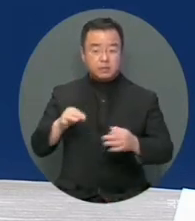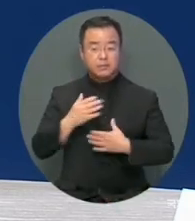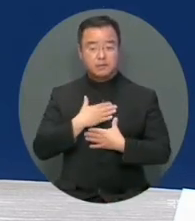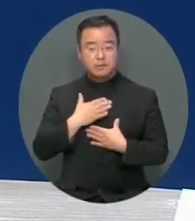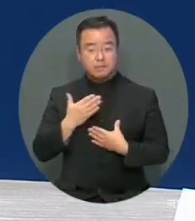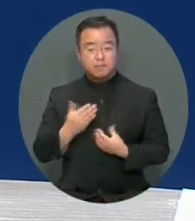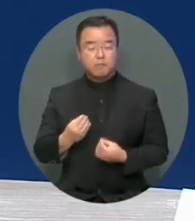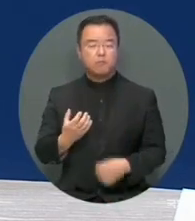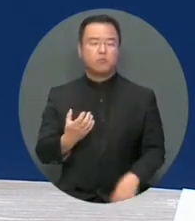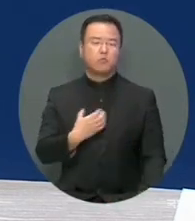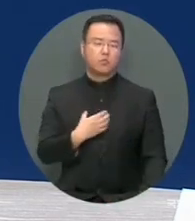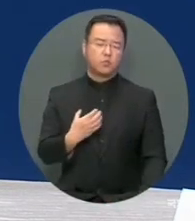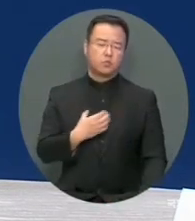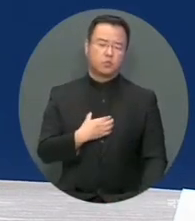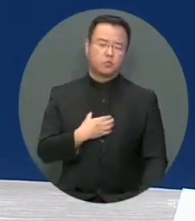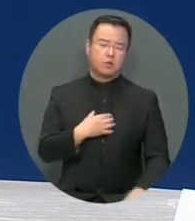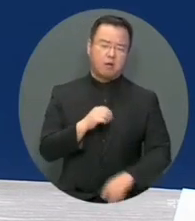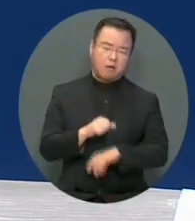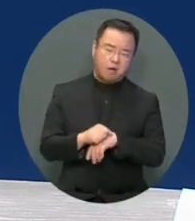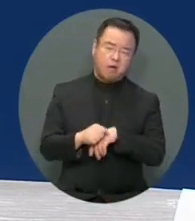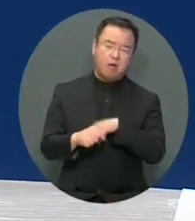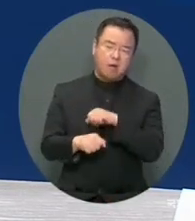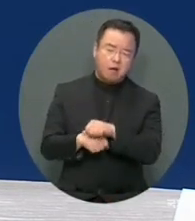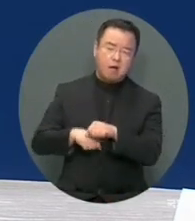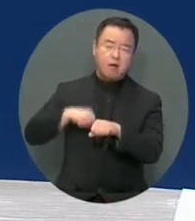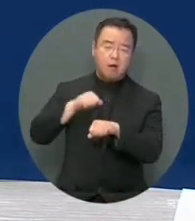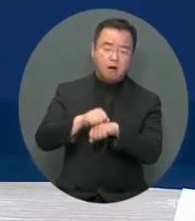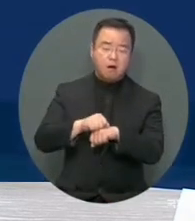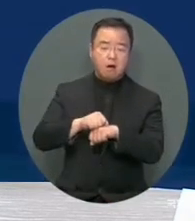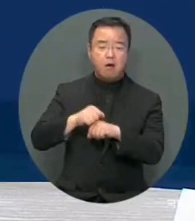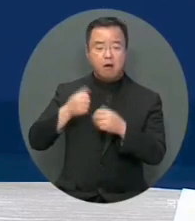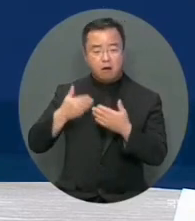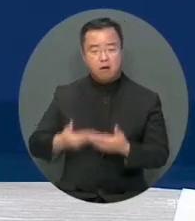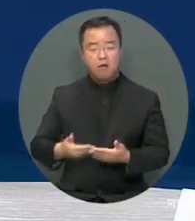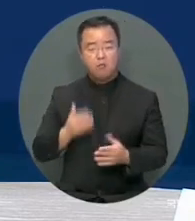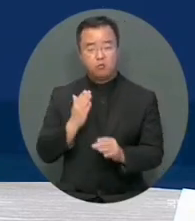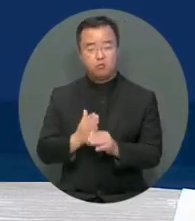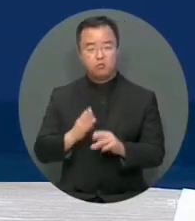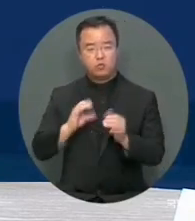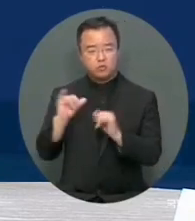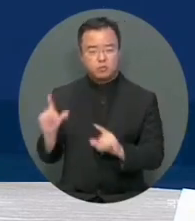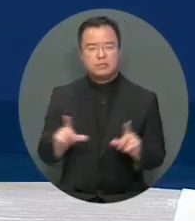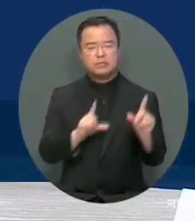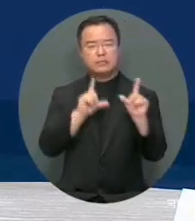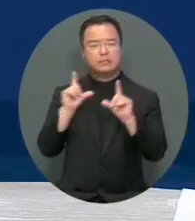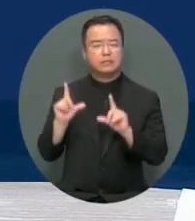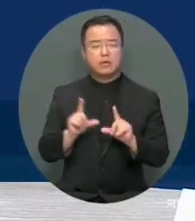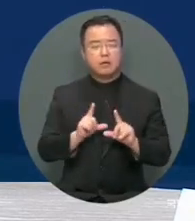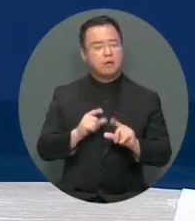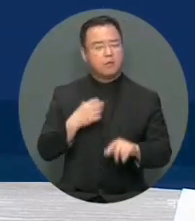위기가 아주 켜켜이 쌓아가고 있는, 그래서 국민들의 생업이 걱정스러운 이때